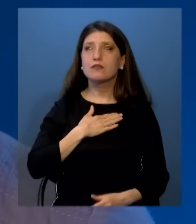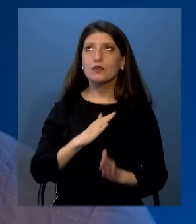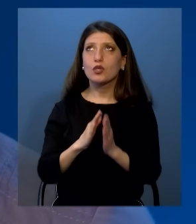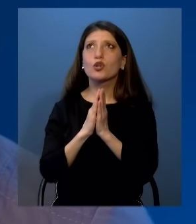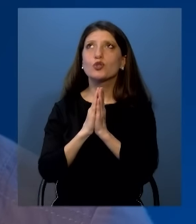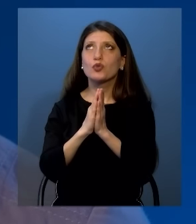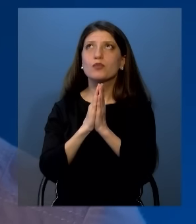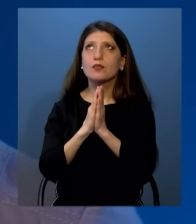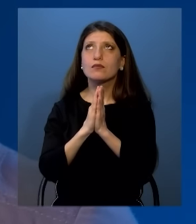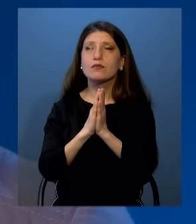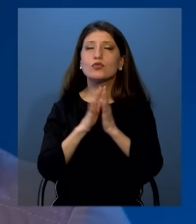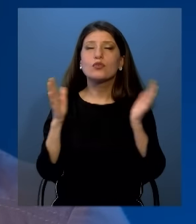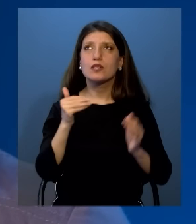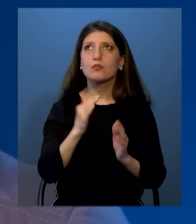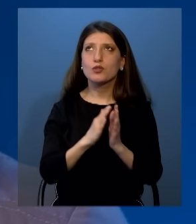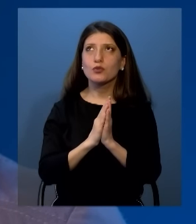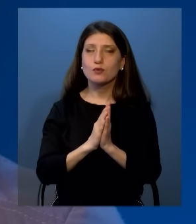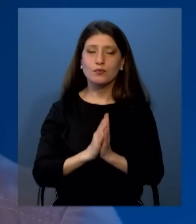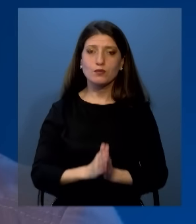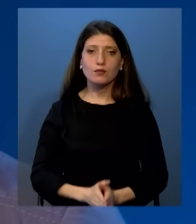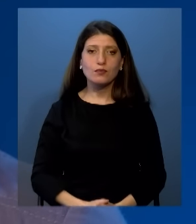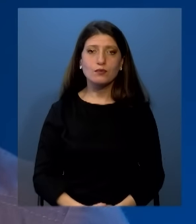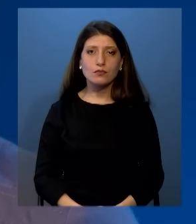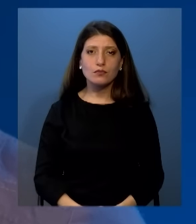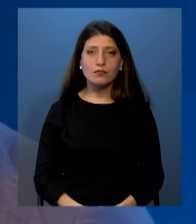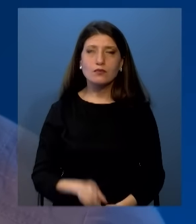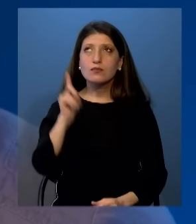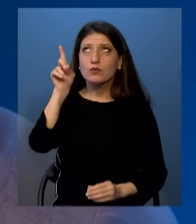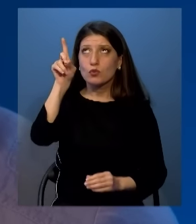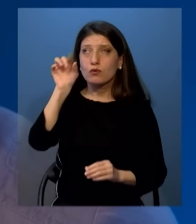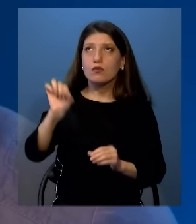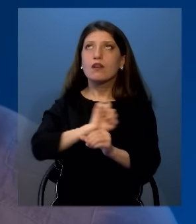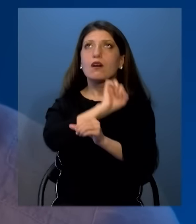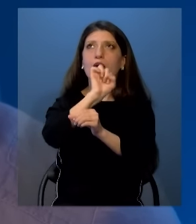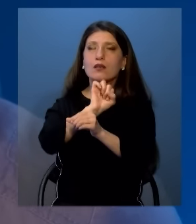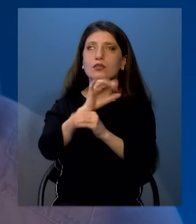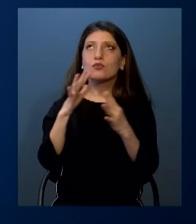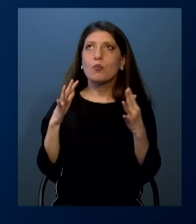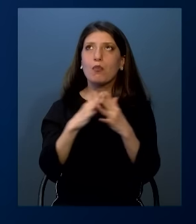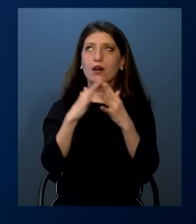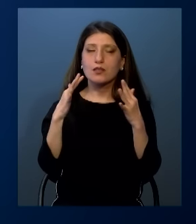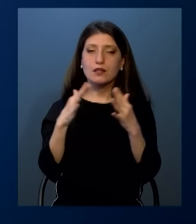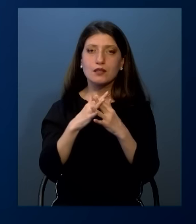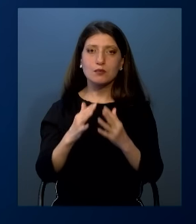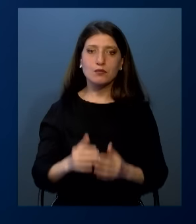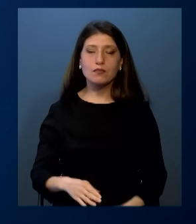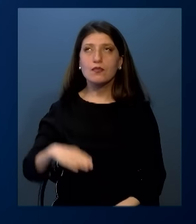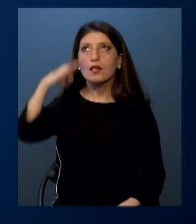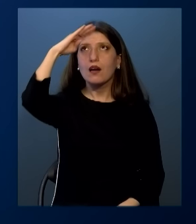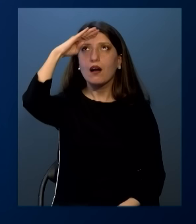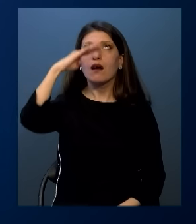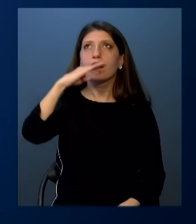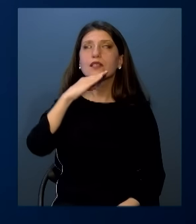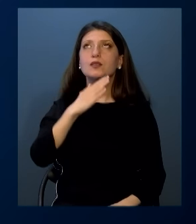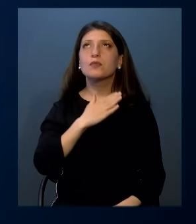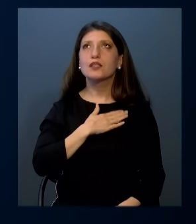խնդրում եմ, շատ եմ խնդրում, կանգնեցրու պատերազմը, հայր մեր»։